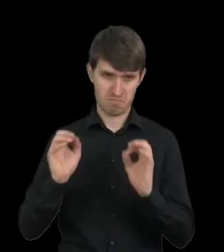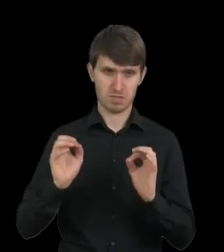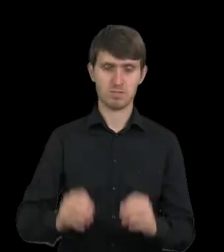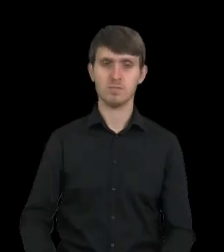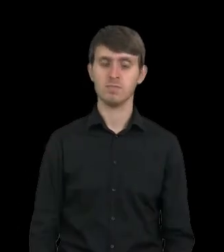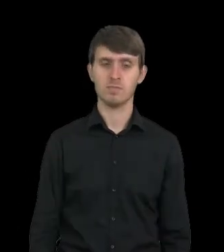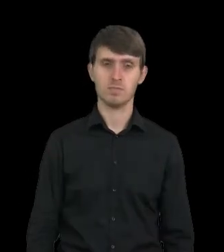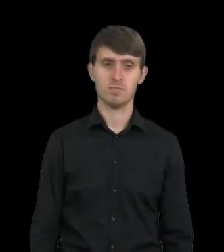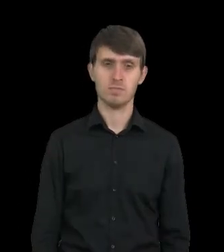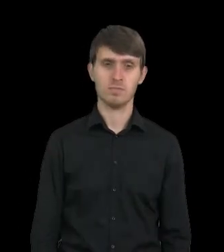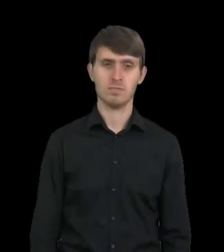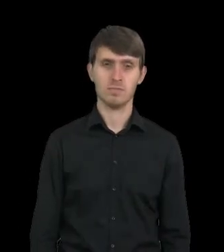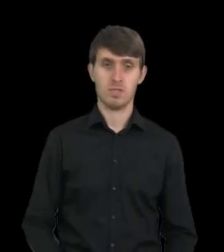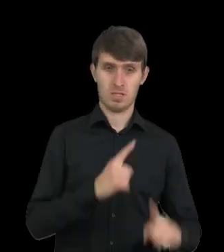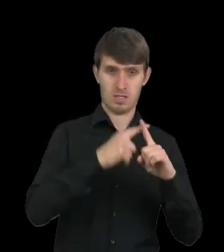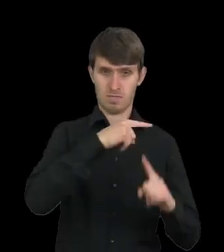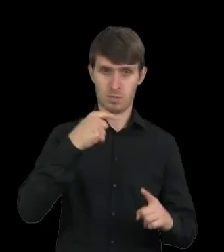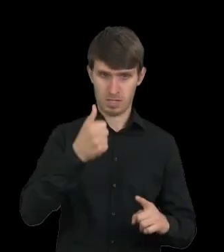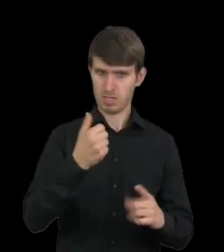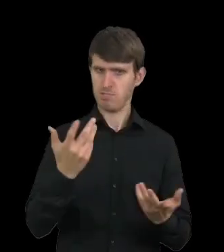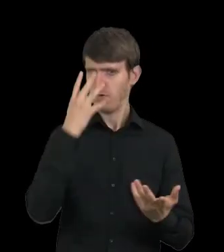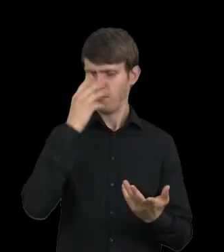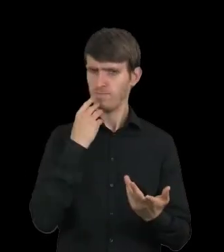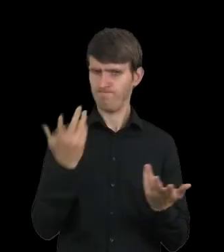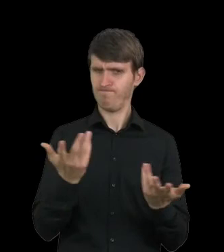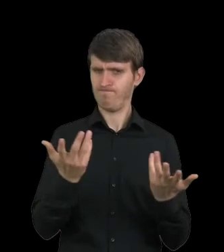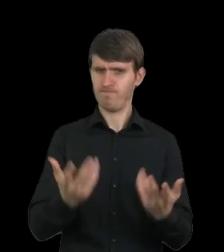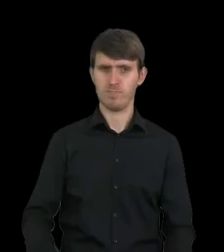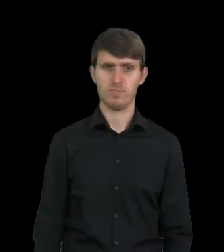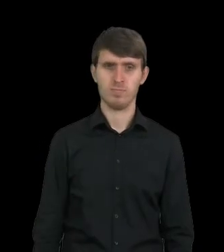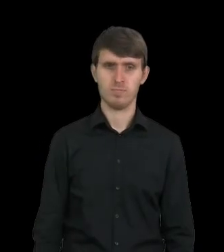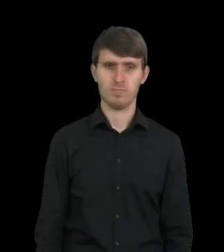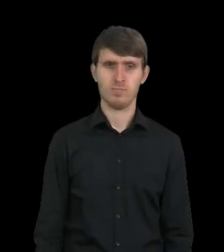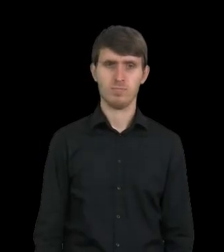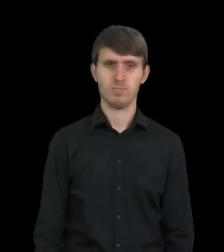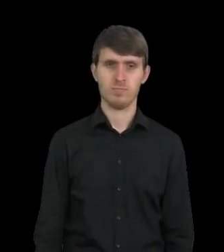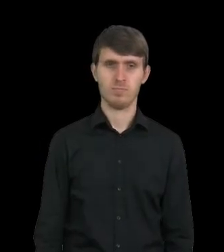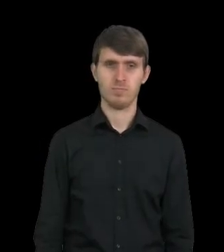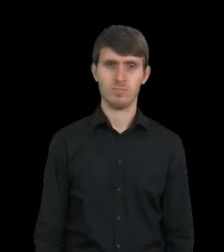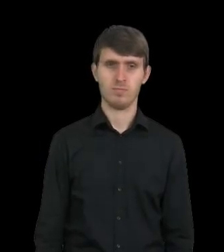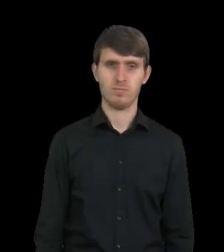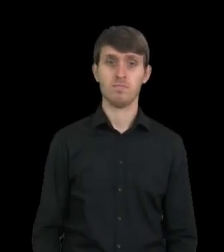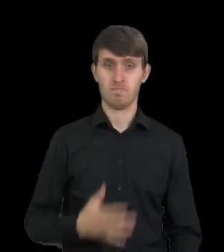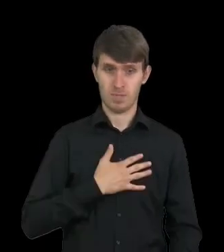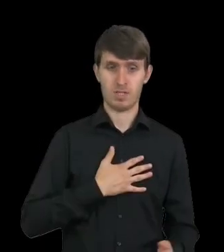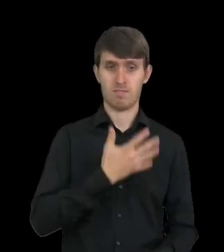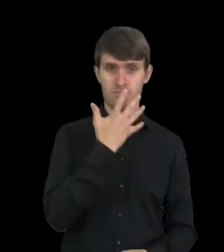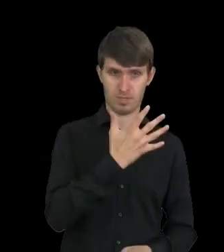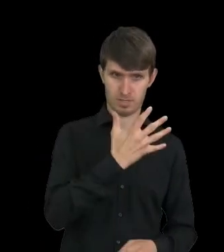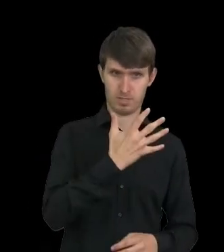Sprawdźmy, czy są poprawne. Jeśli x równa się minus 1, to jak wygląda to równanie?